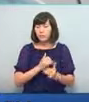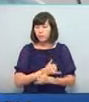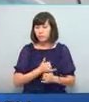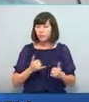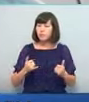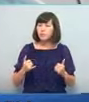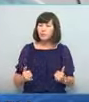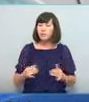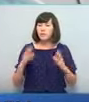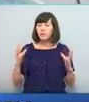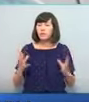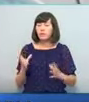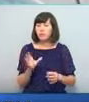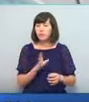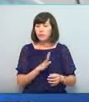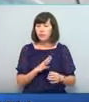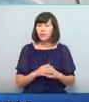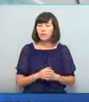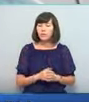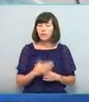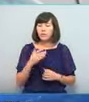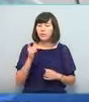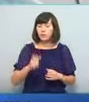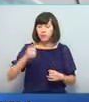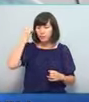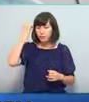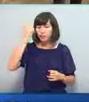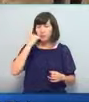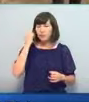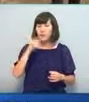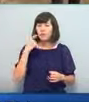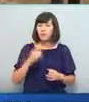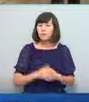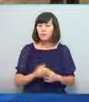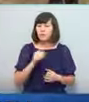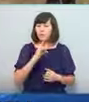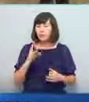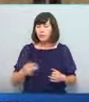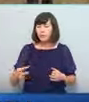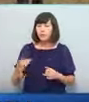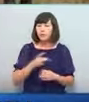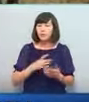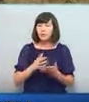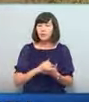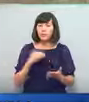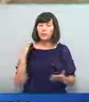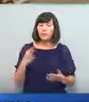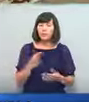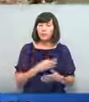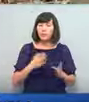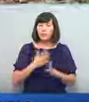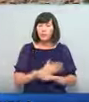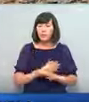жасап күткен екен. Енді ол кісілерге көп рахметімізді айтамыз. Арыс қарақтау республикалық қорығы Түркістан